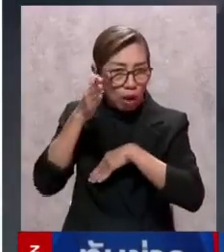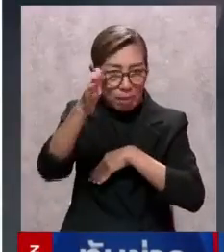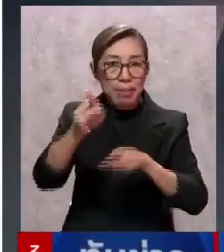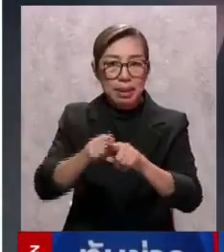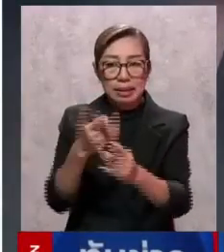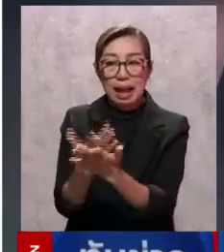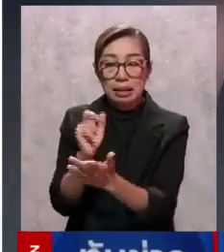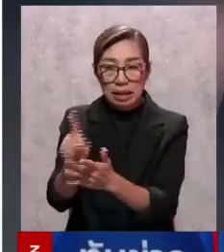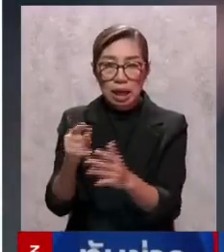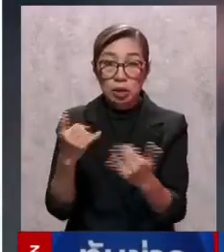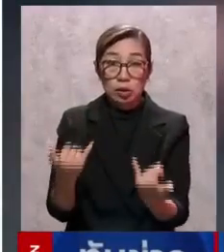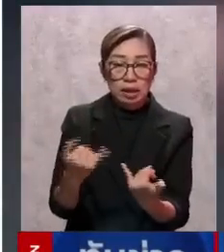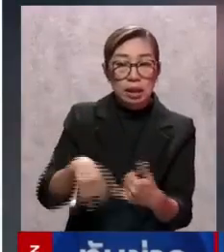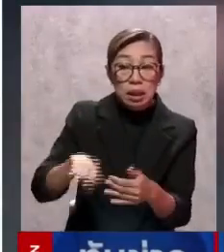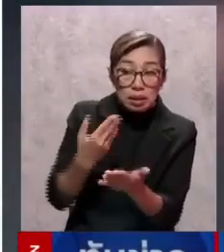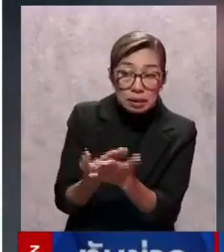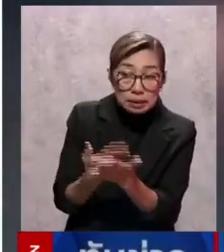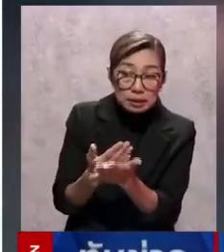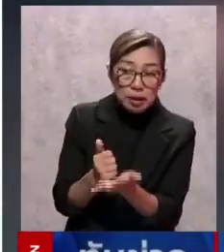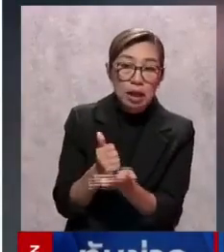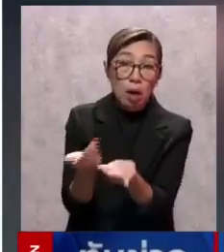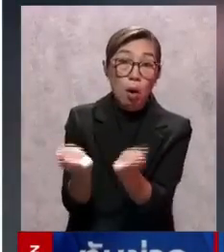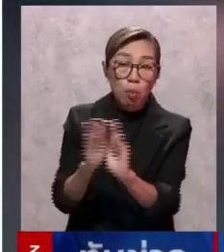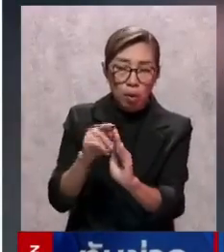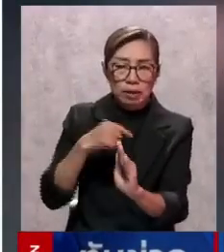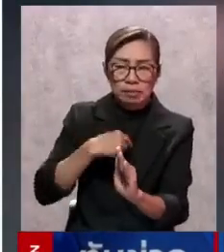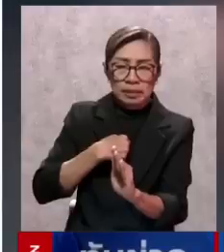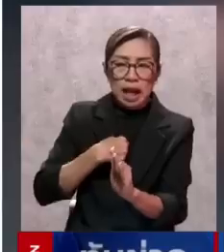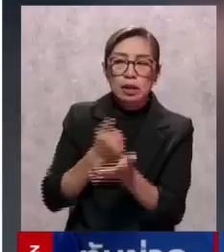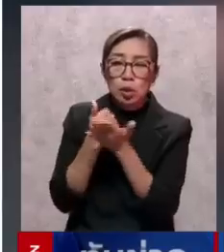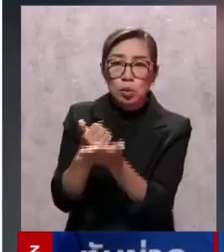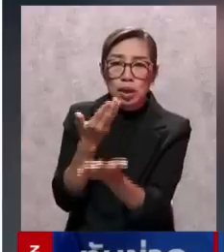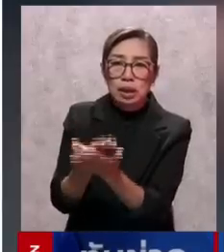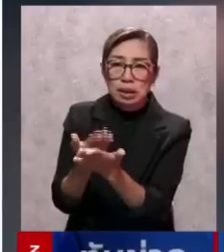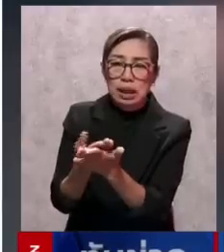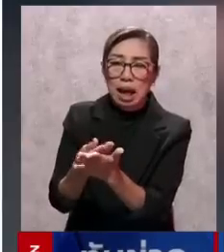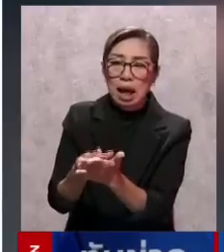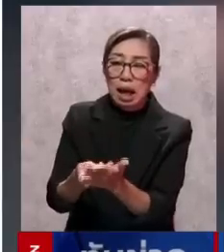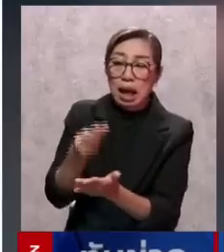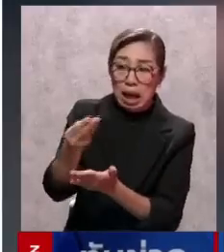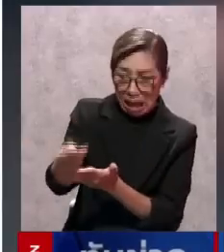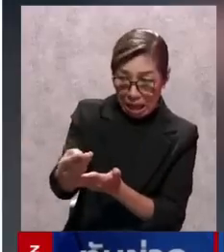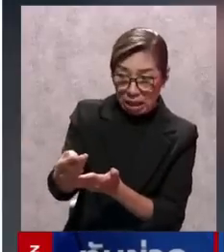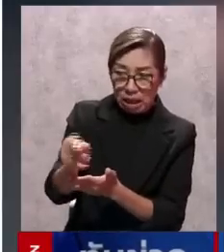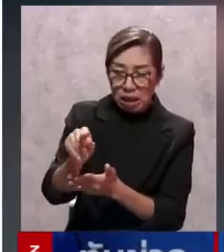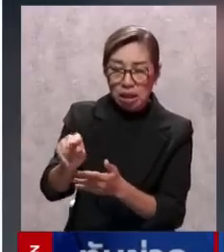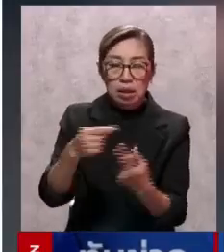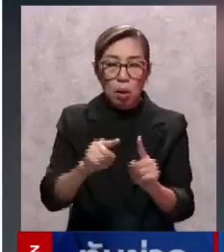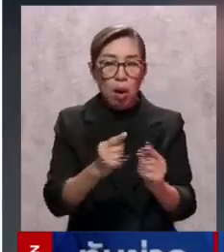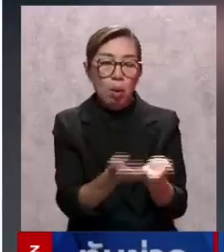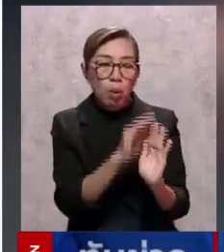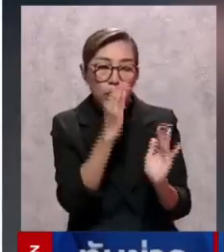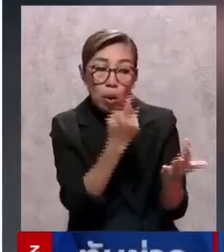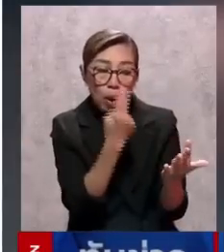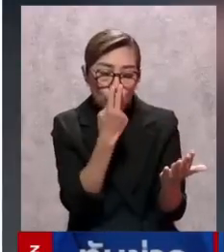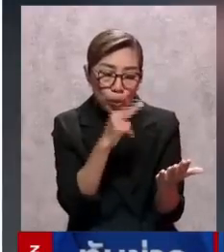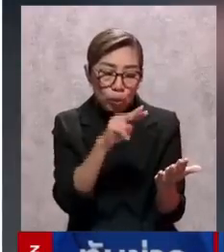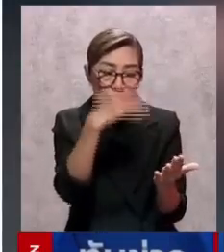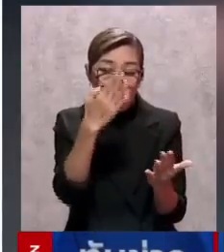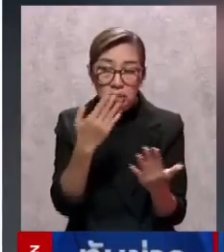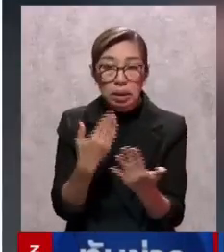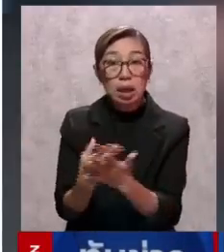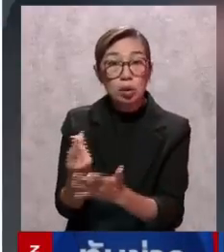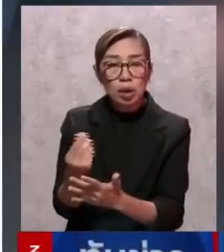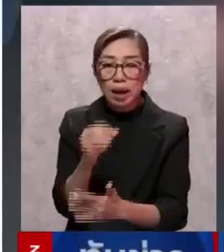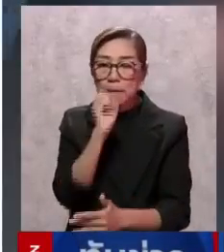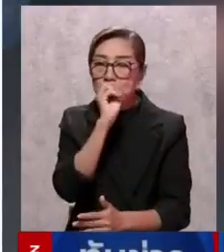นเสนอค่าเยียวยาไปจำนวนหนึ่งให้กับครอบครัวแล้วครอบครัวก็ขอรับเอาไว้พิจารณาก่อนส่วนจำนวนเงินเท่าไหร่ตอน